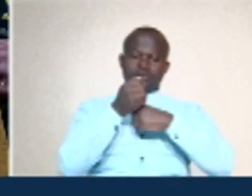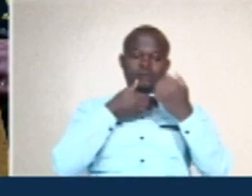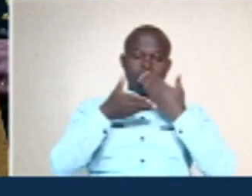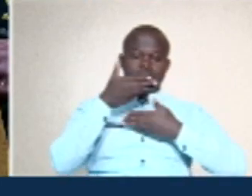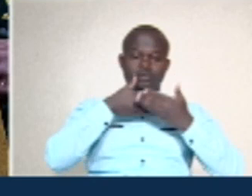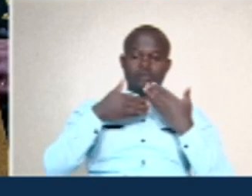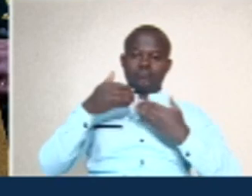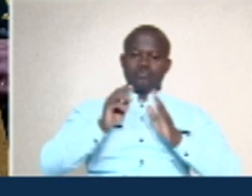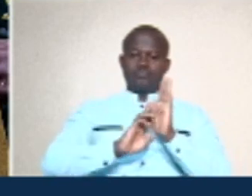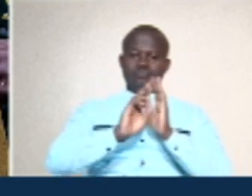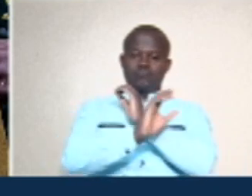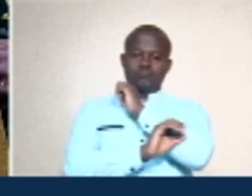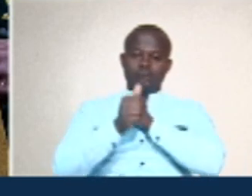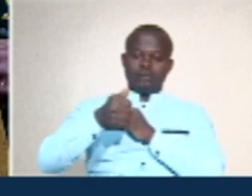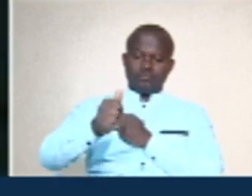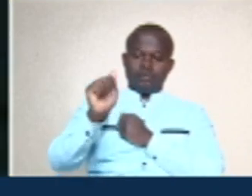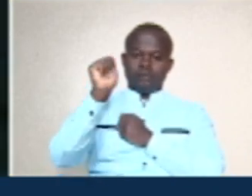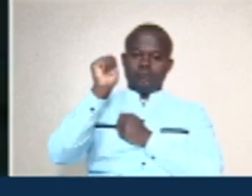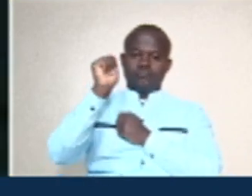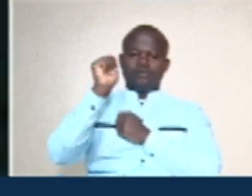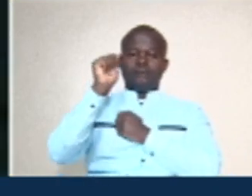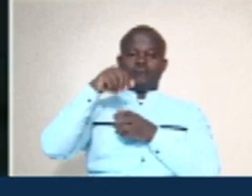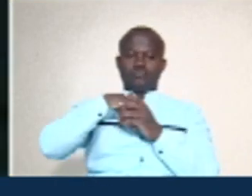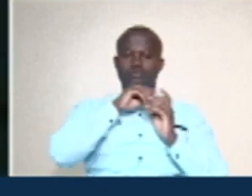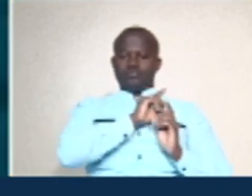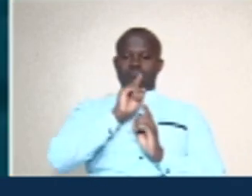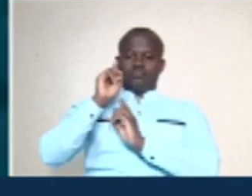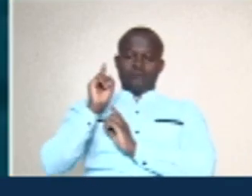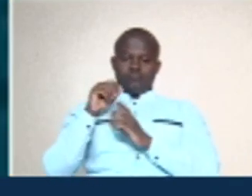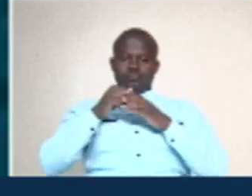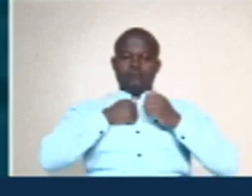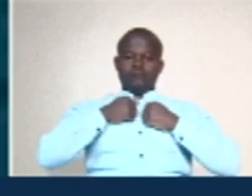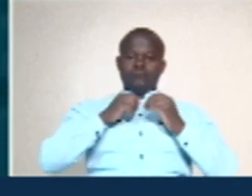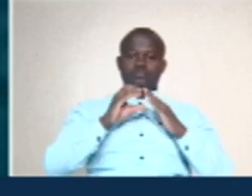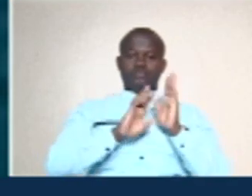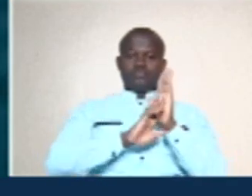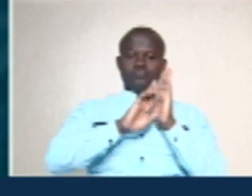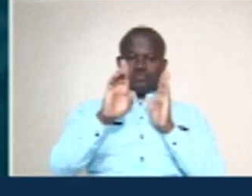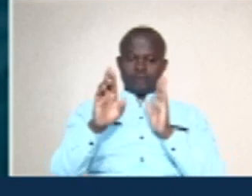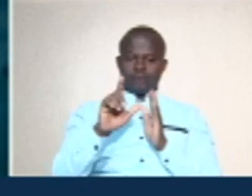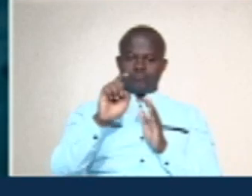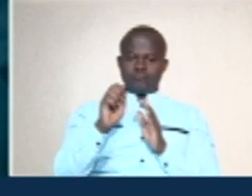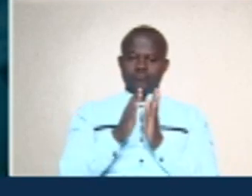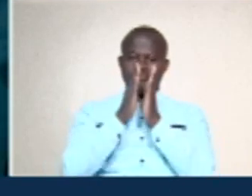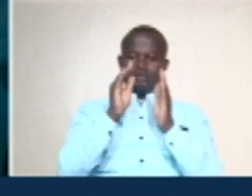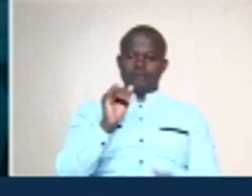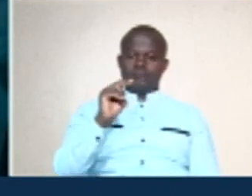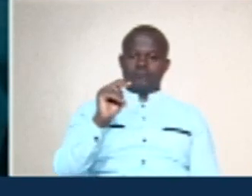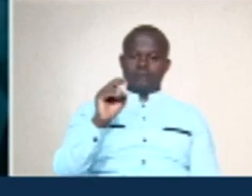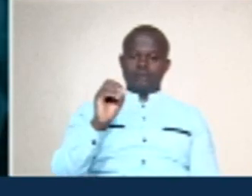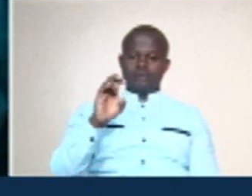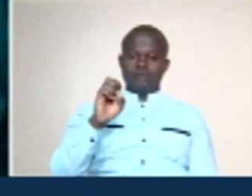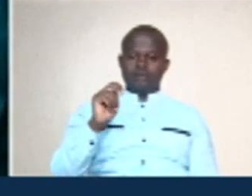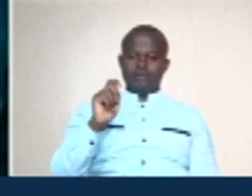ku meza n'abahagarariye ibihugu byabo mu bya gisirikare mu Rwanda cyari kiyobowe na Lieutenant General Inosa